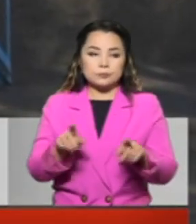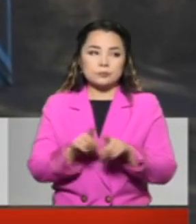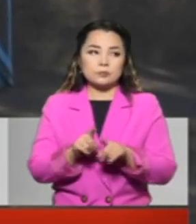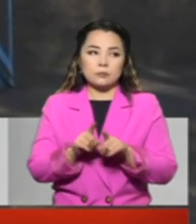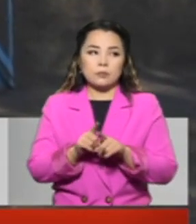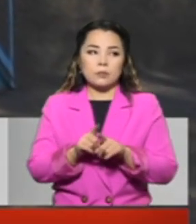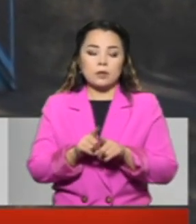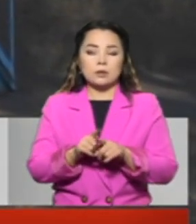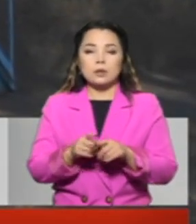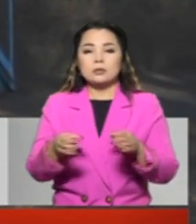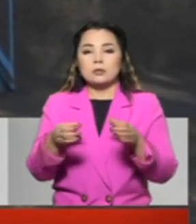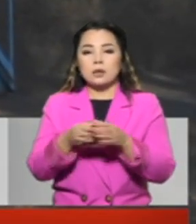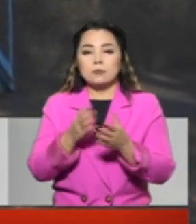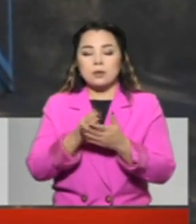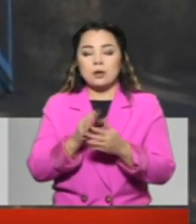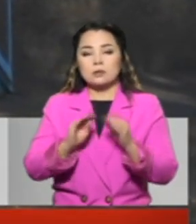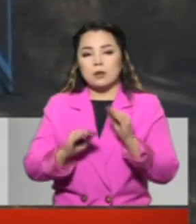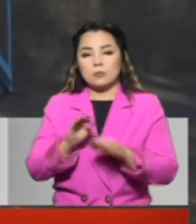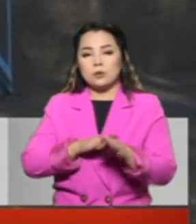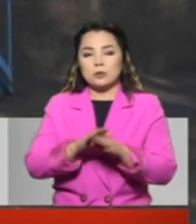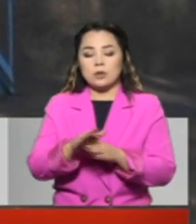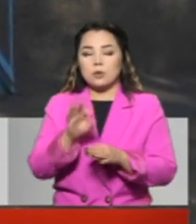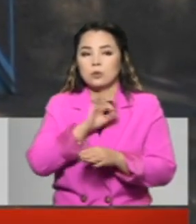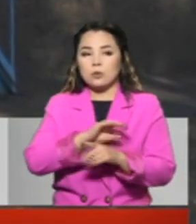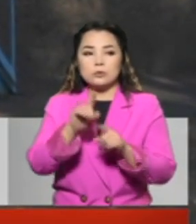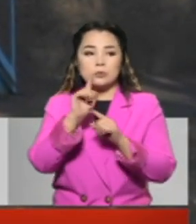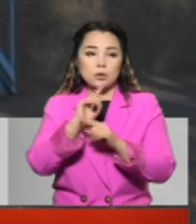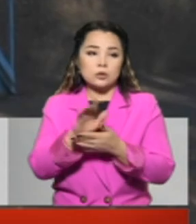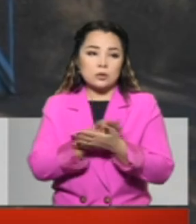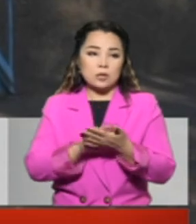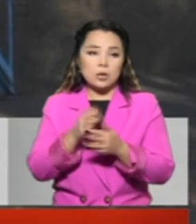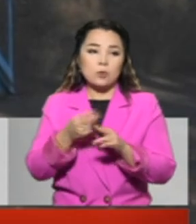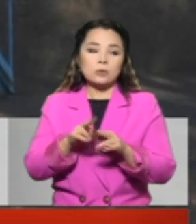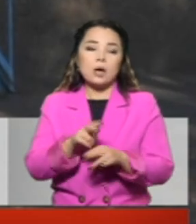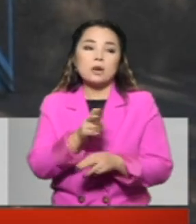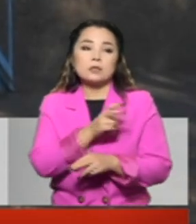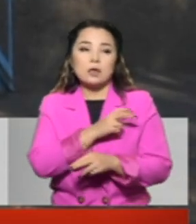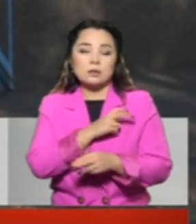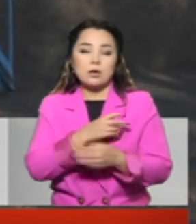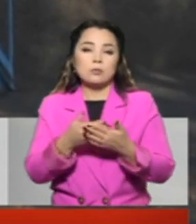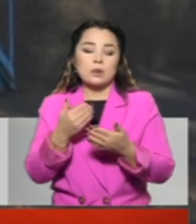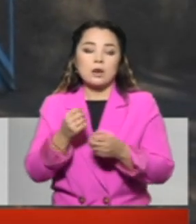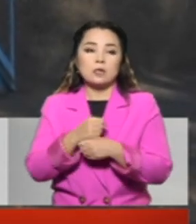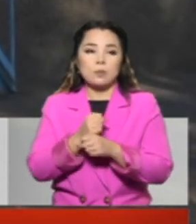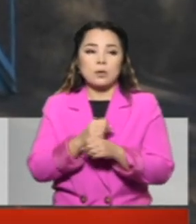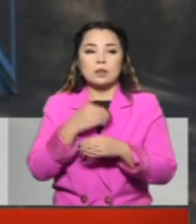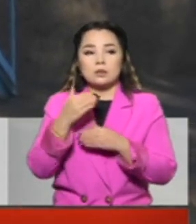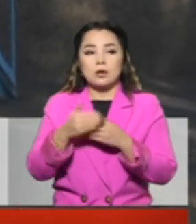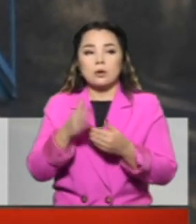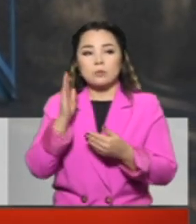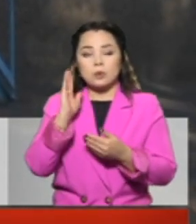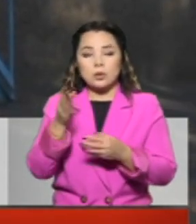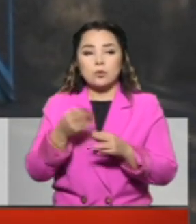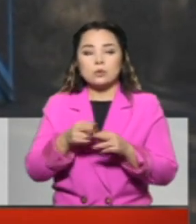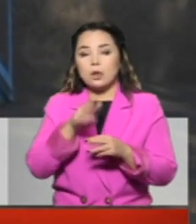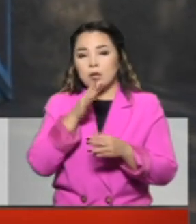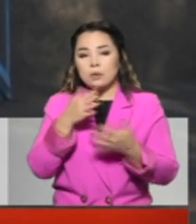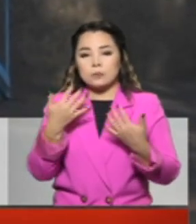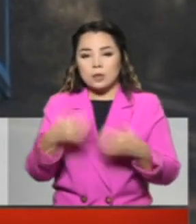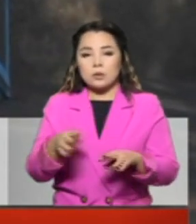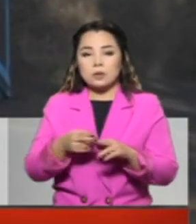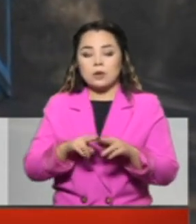кеткен реагенттер, наборлар ешқашан қолданылмайды. Өйткені ол бойынша дәрігерлердің алдына барады, лаборанттардың алдына барады. Срок